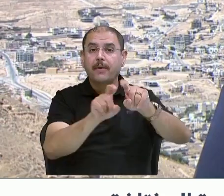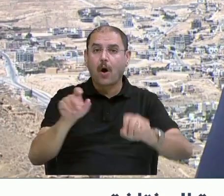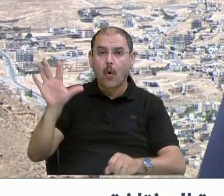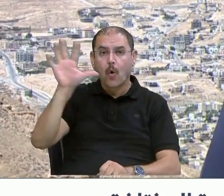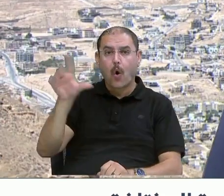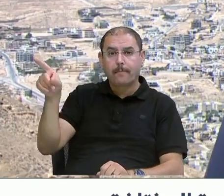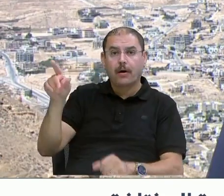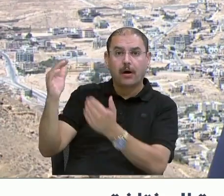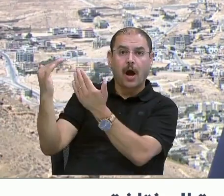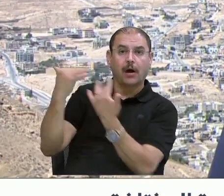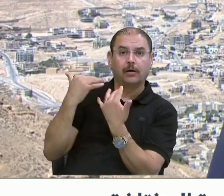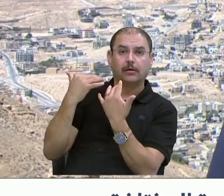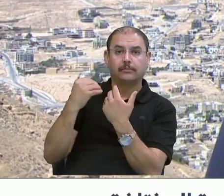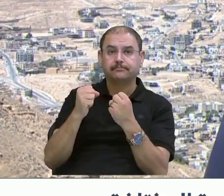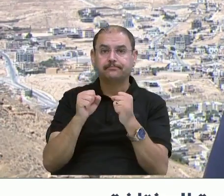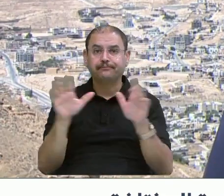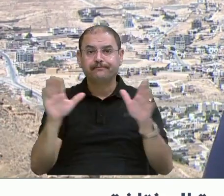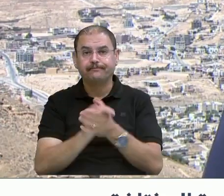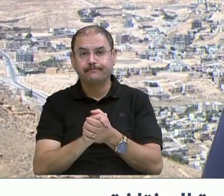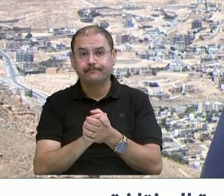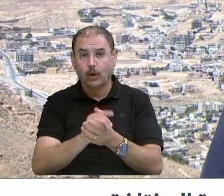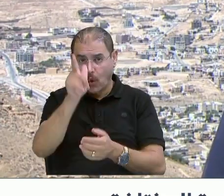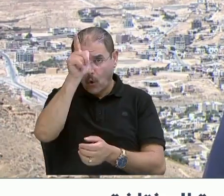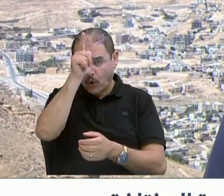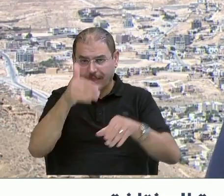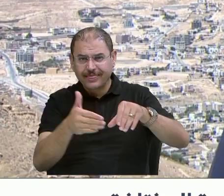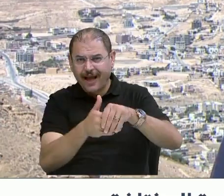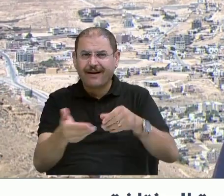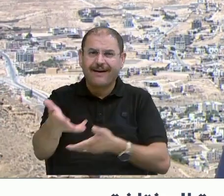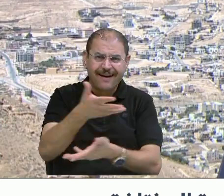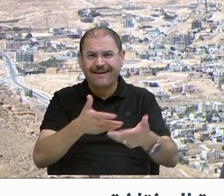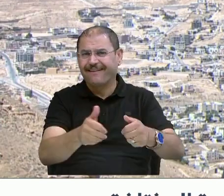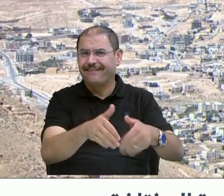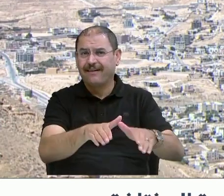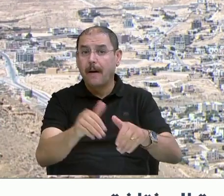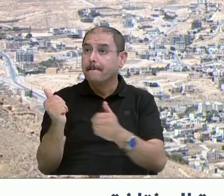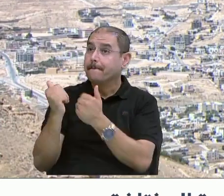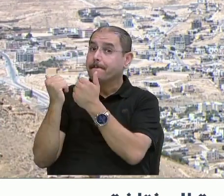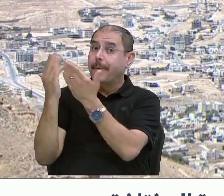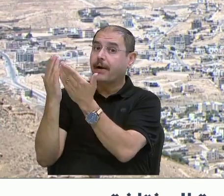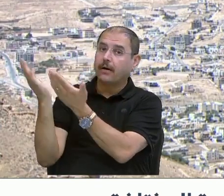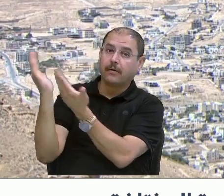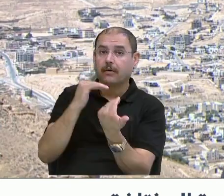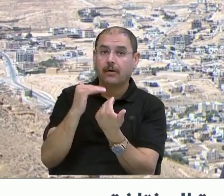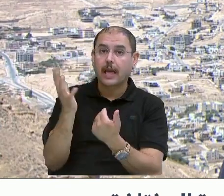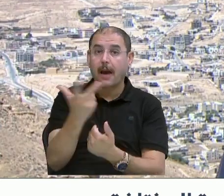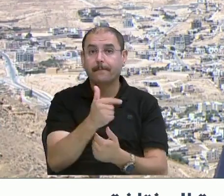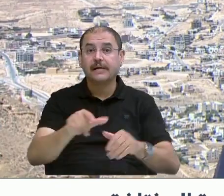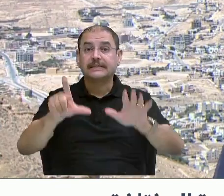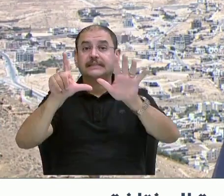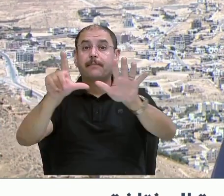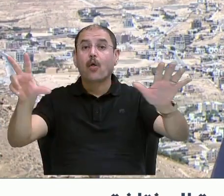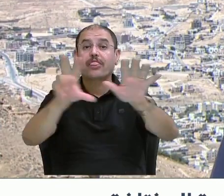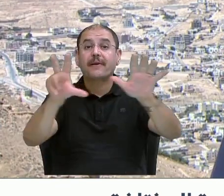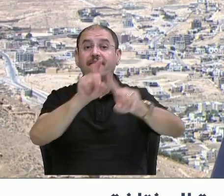الفتره اكثر من كافه مناطق المملكه اليوم نحن في جوله للاطلاع على المشاريع الجديده